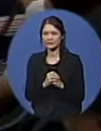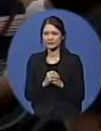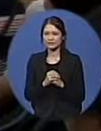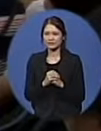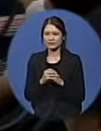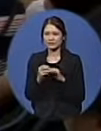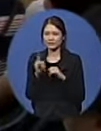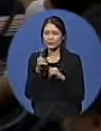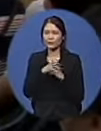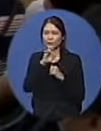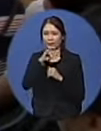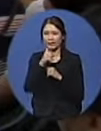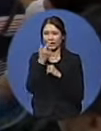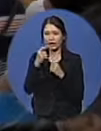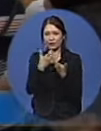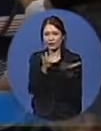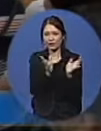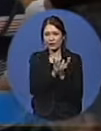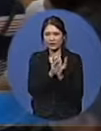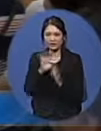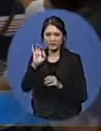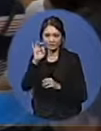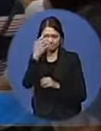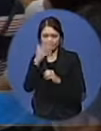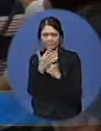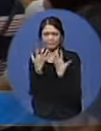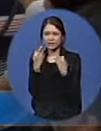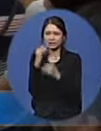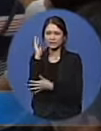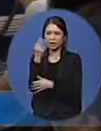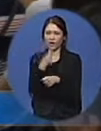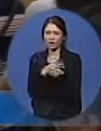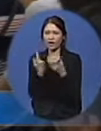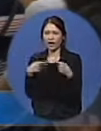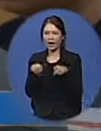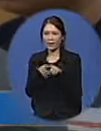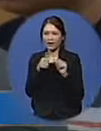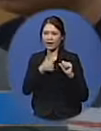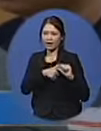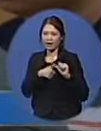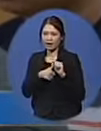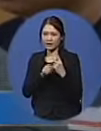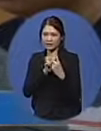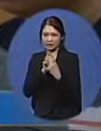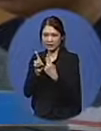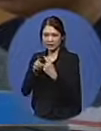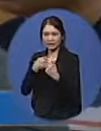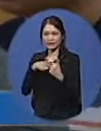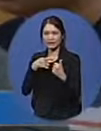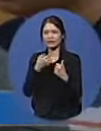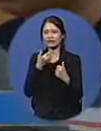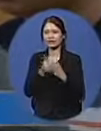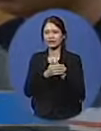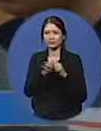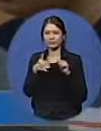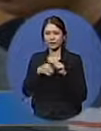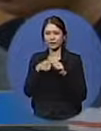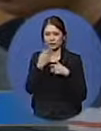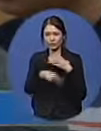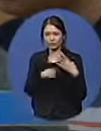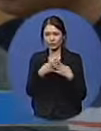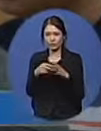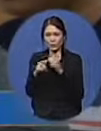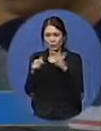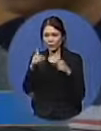특히 필하모니는 실력 있는 대학 교수진이 멘토로 나서 1:1 개인 지도를 실시하며 멘토스쿨, 공연관람